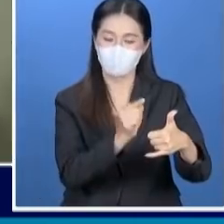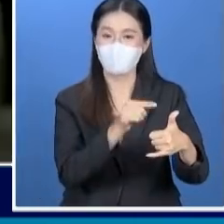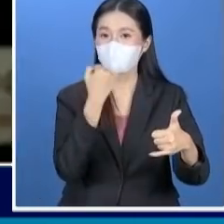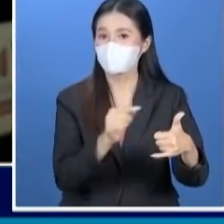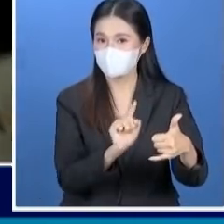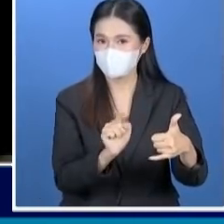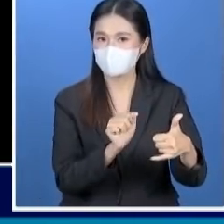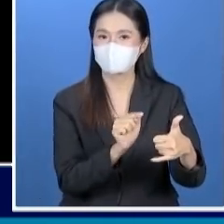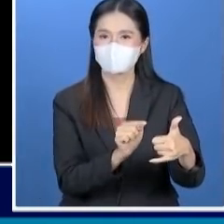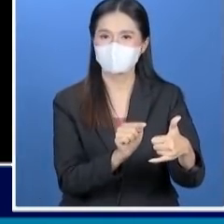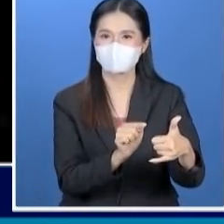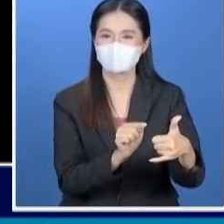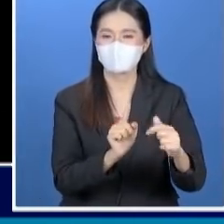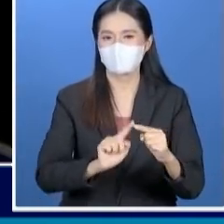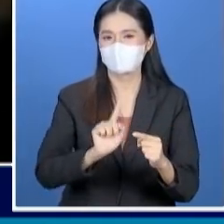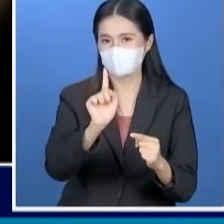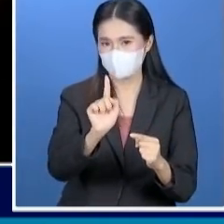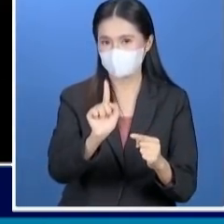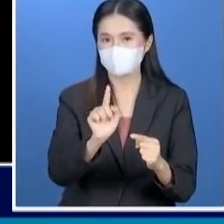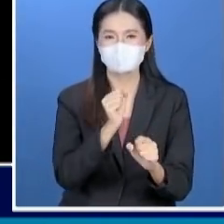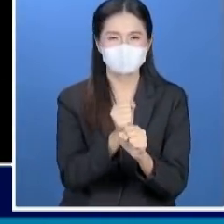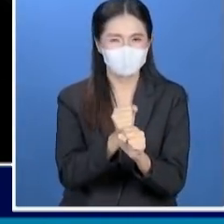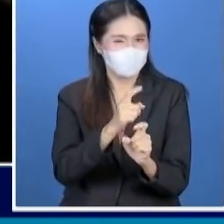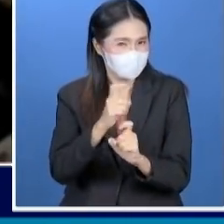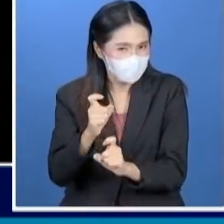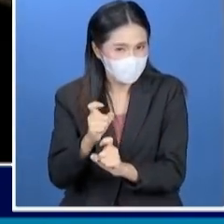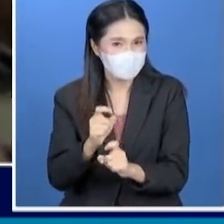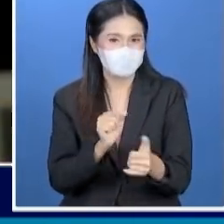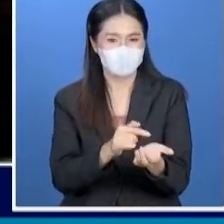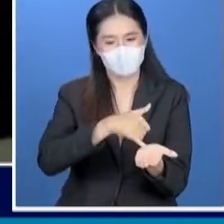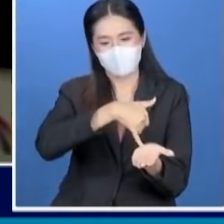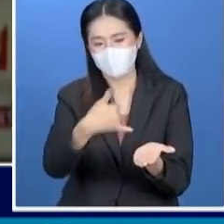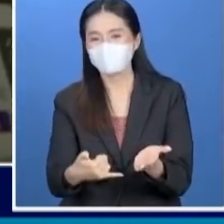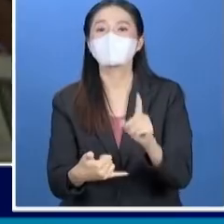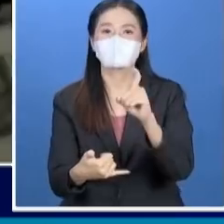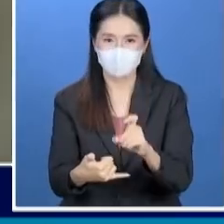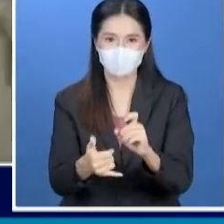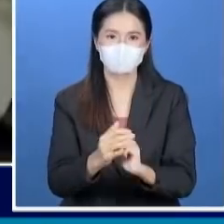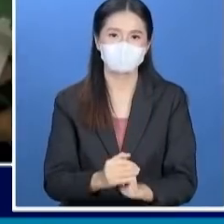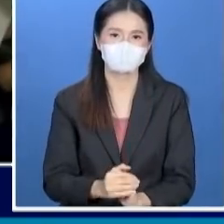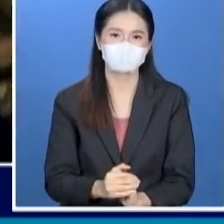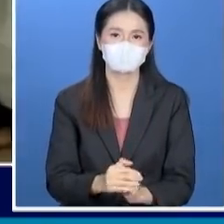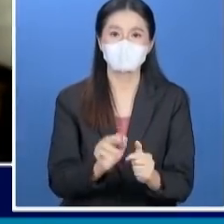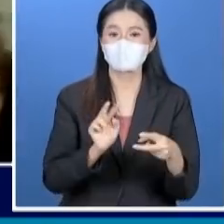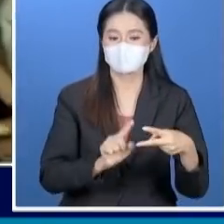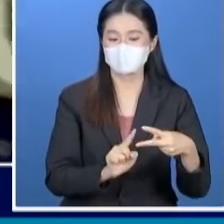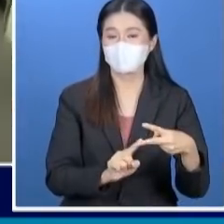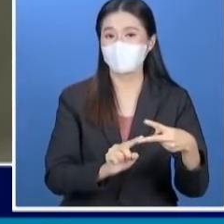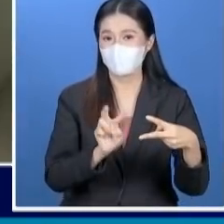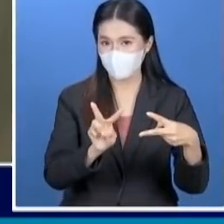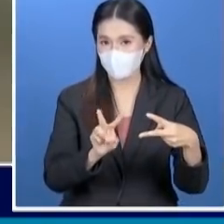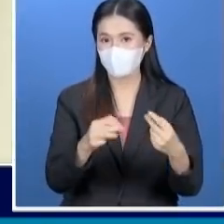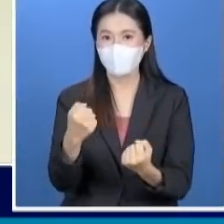ในความผิดฐาน1กระทำโดยประมาทเป็นเหตุให้ผู้อื่นถึงแก่ความตาย2